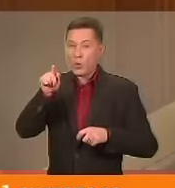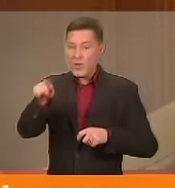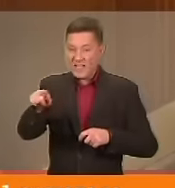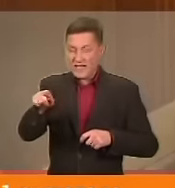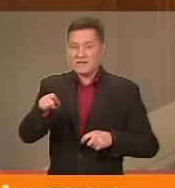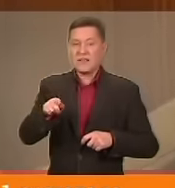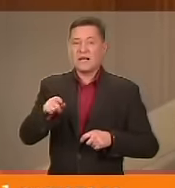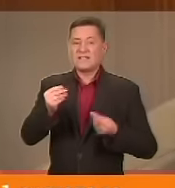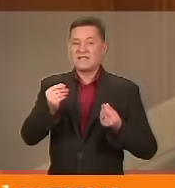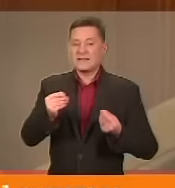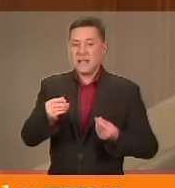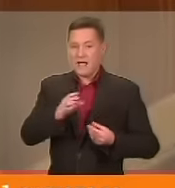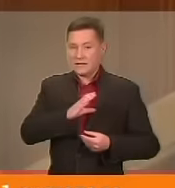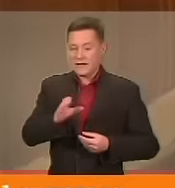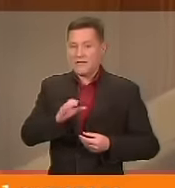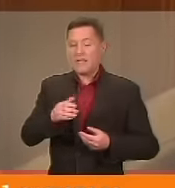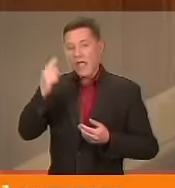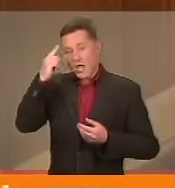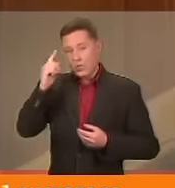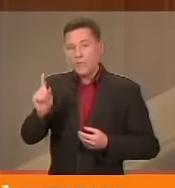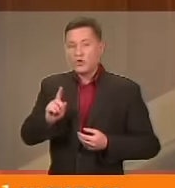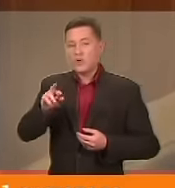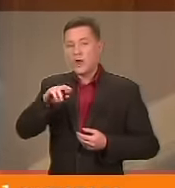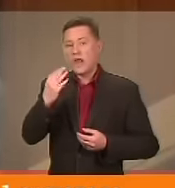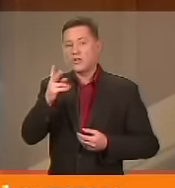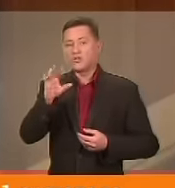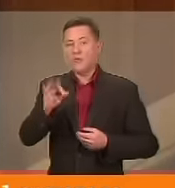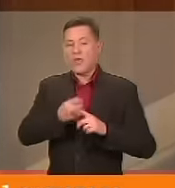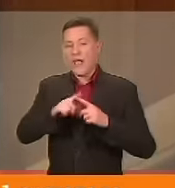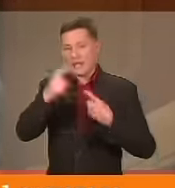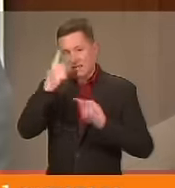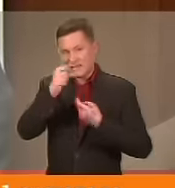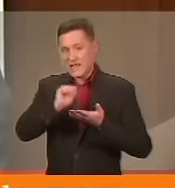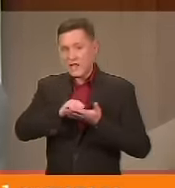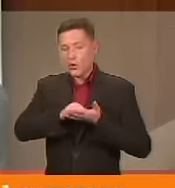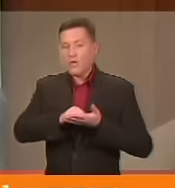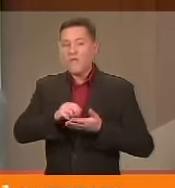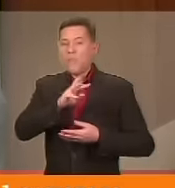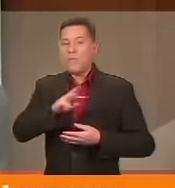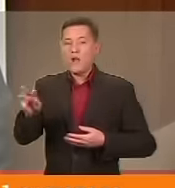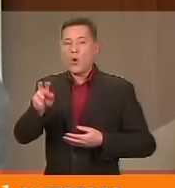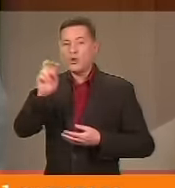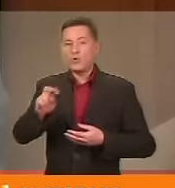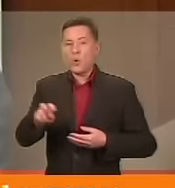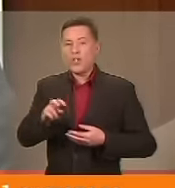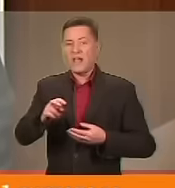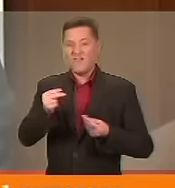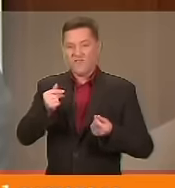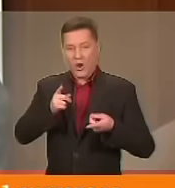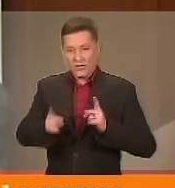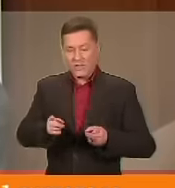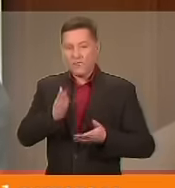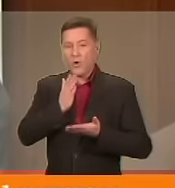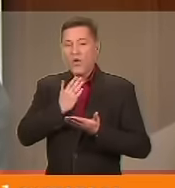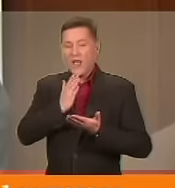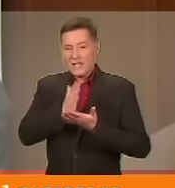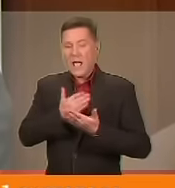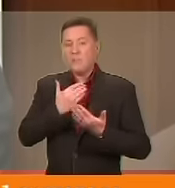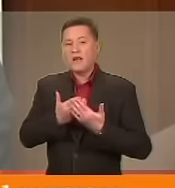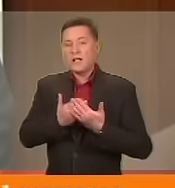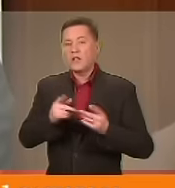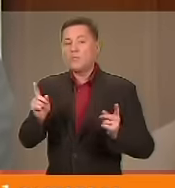Я думаю, що Олег Ляшко, який задекларував мільйон доларів готівкою, є прекрасним прикладом, що прийшов